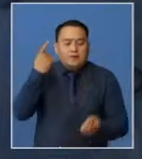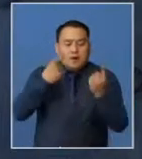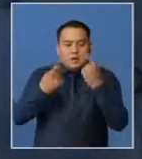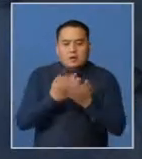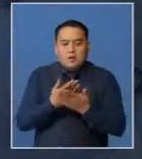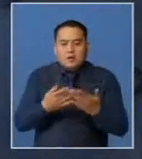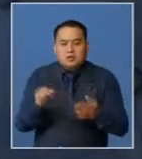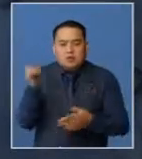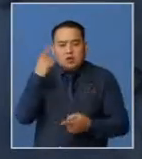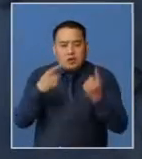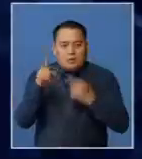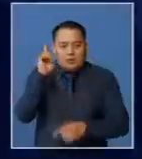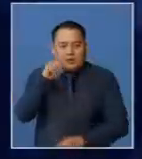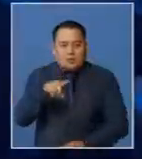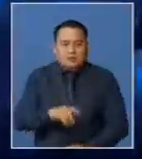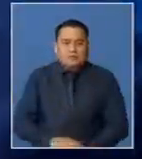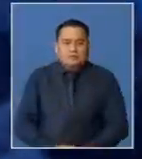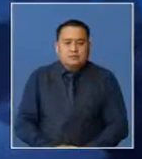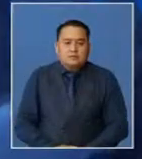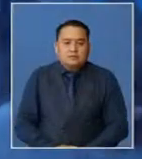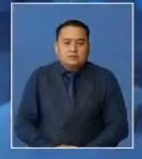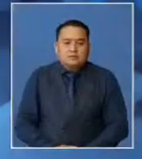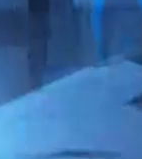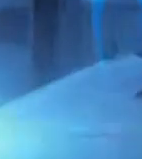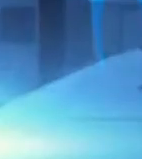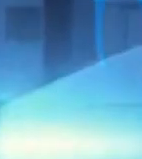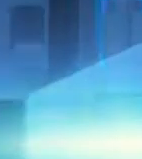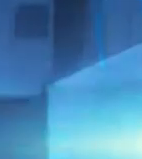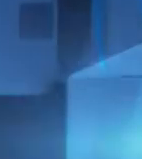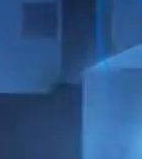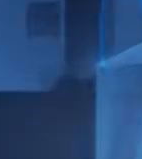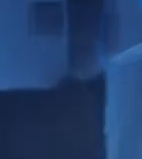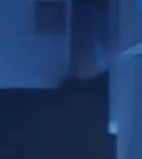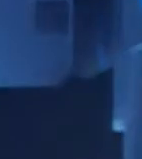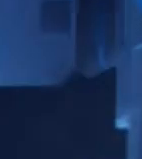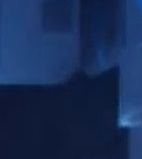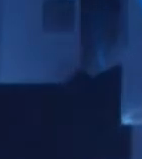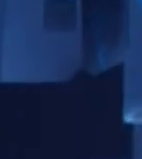да бірнеше шығармасын жатқа айтады. Жазира Исаева, Абзал Нүсіпов, Жетісу телеарнасы.